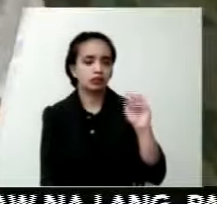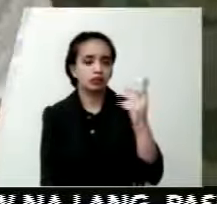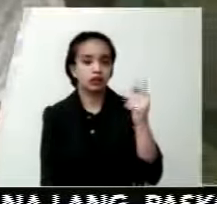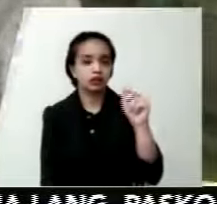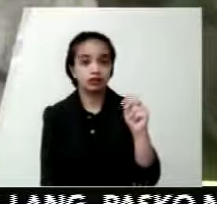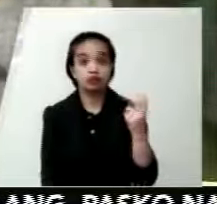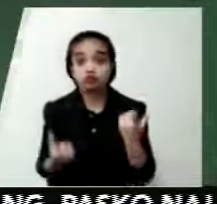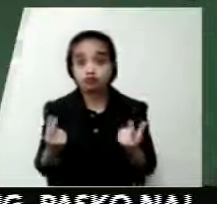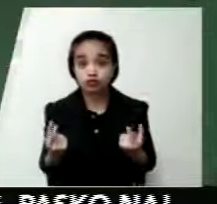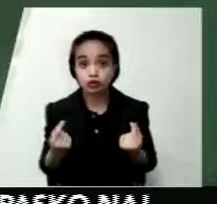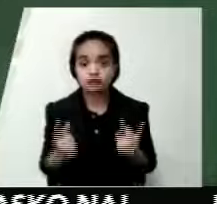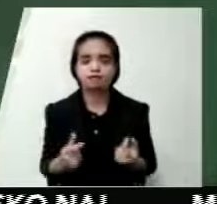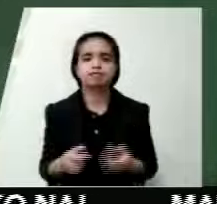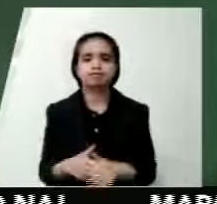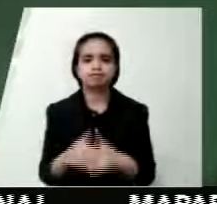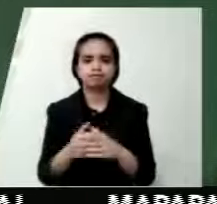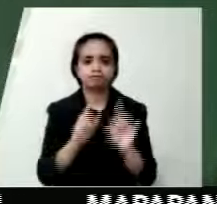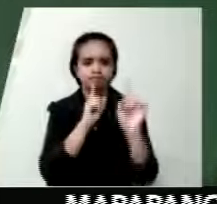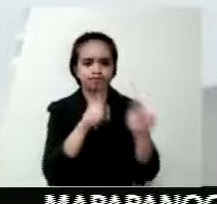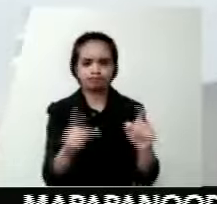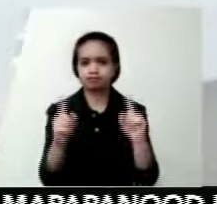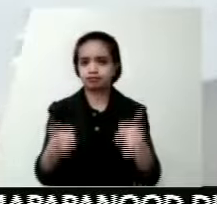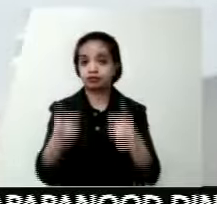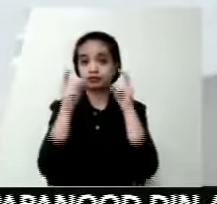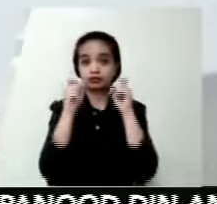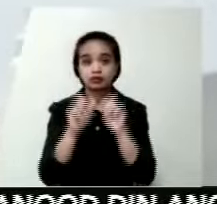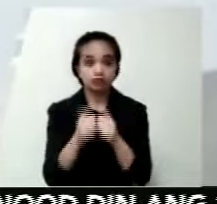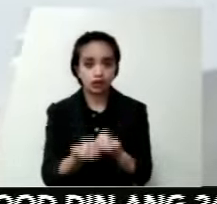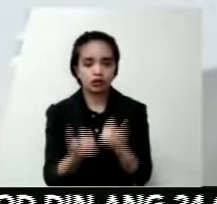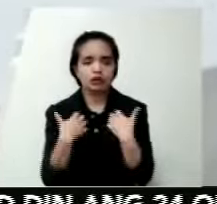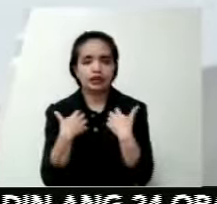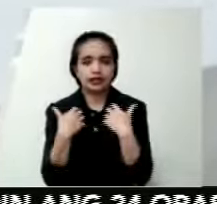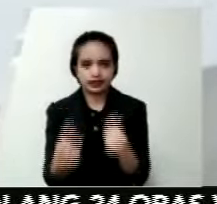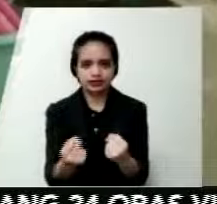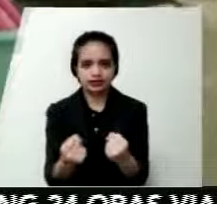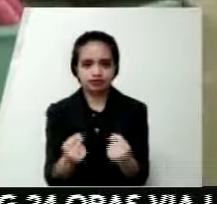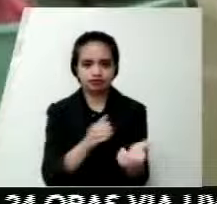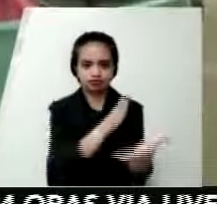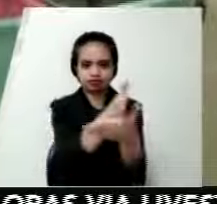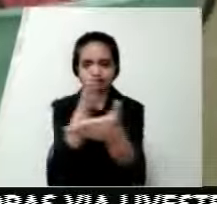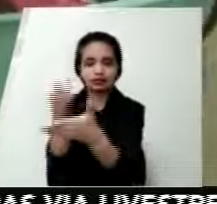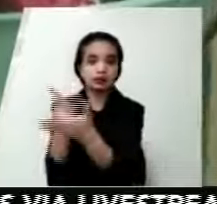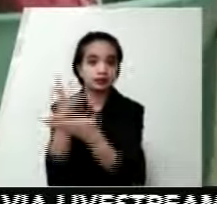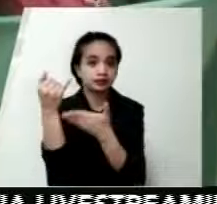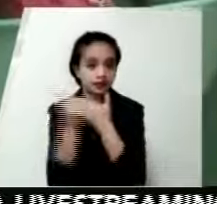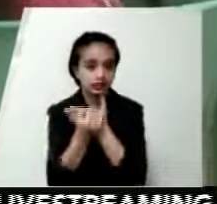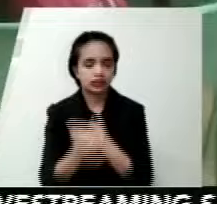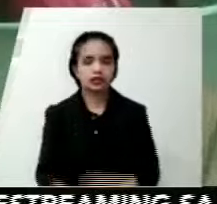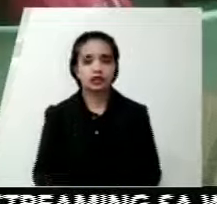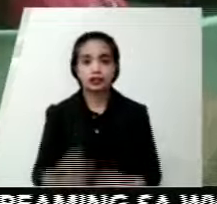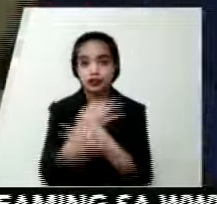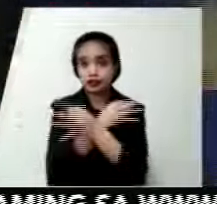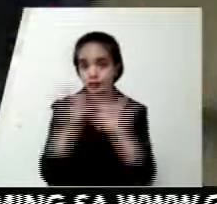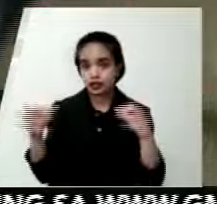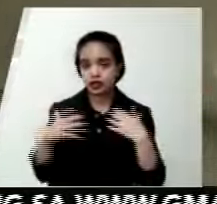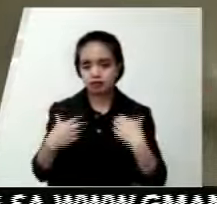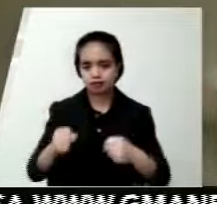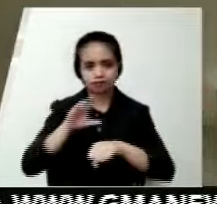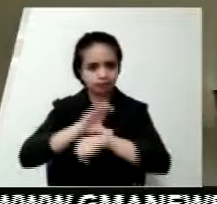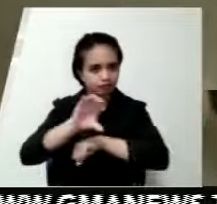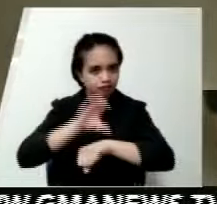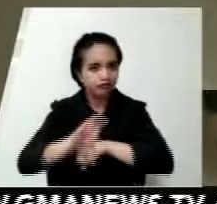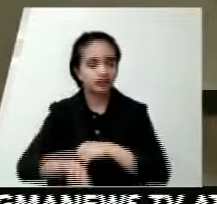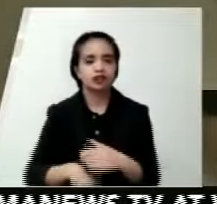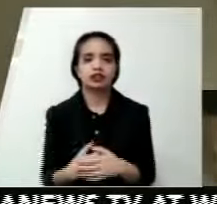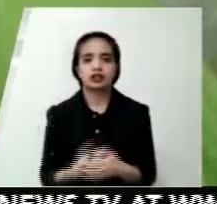itong tinugunan sa ilalim ng ating kalusugan caravan project. Libreng medical consultation, libreng